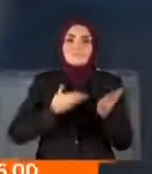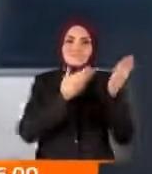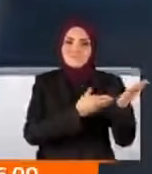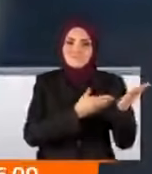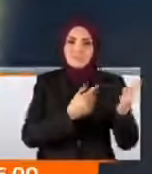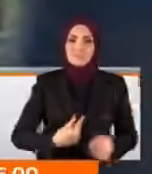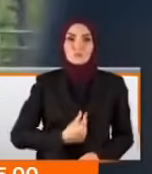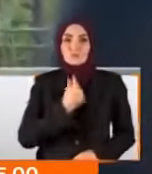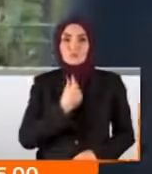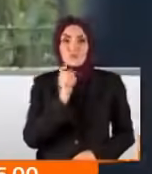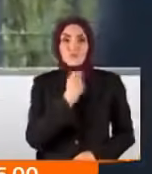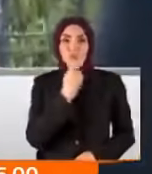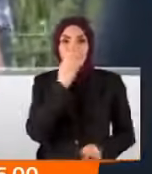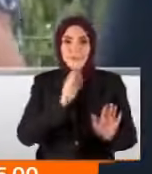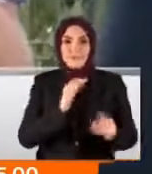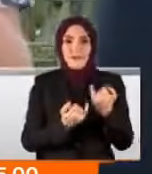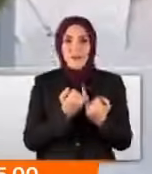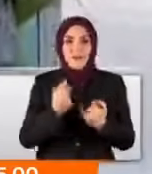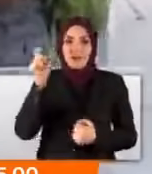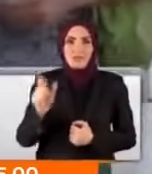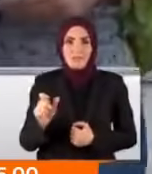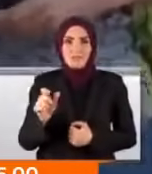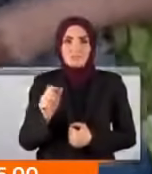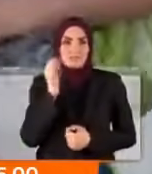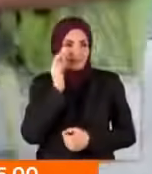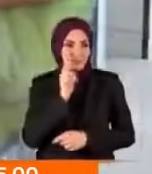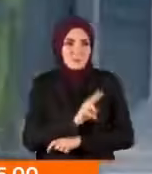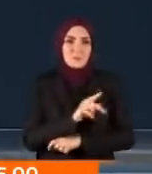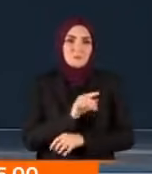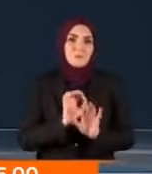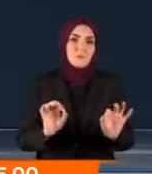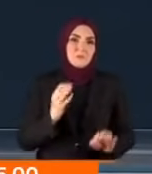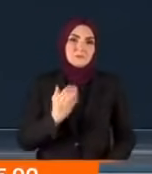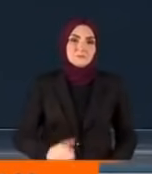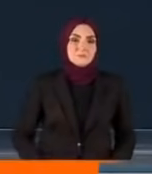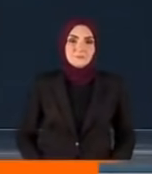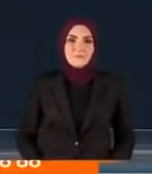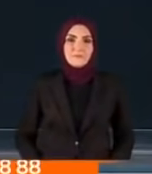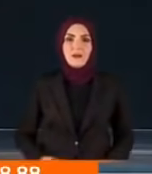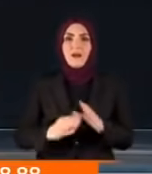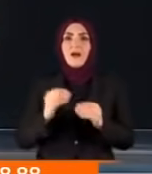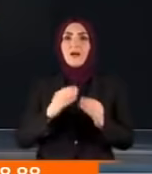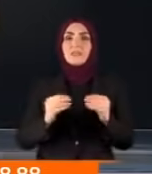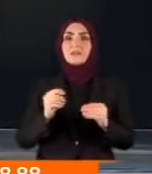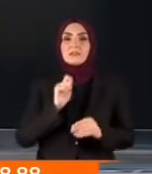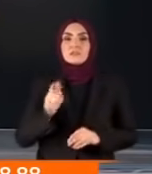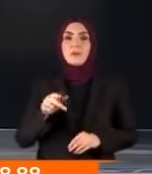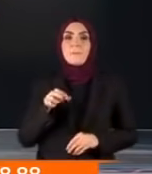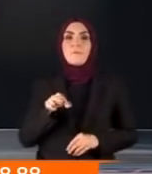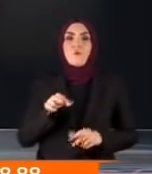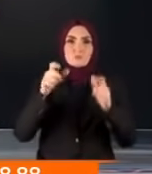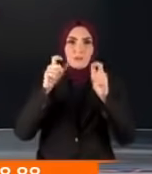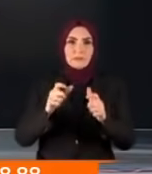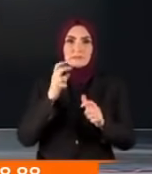kardeşi de oradaydı ve cenazeyi teşhis etti. Adana Pozantı'da 8 farklı noktada